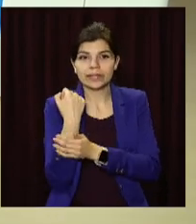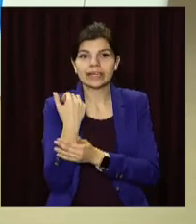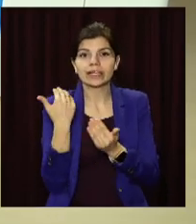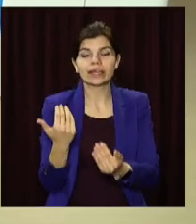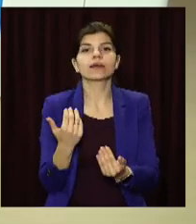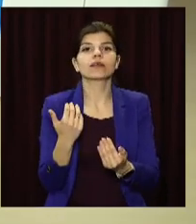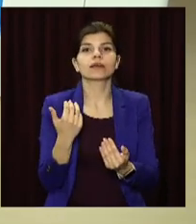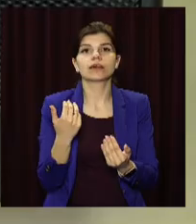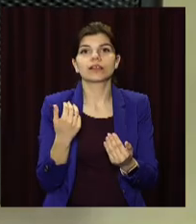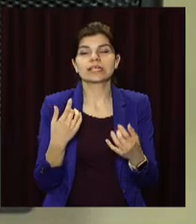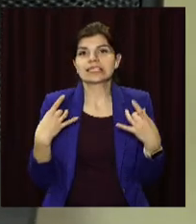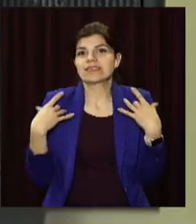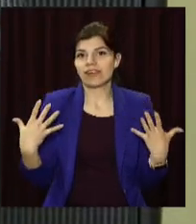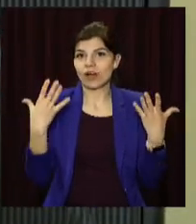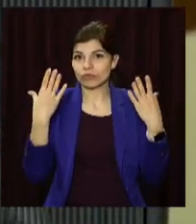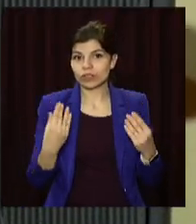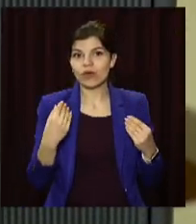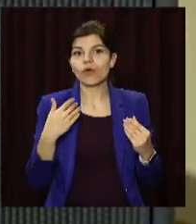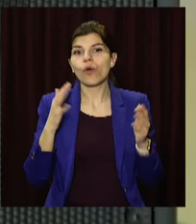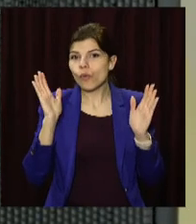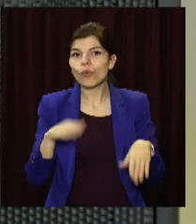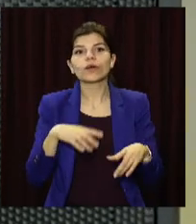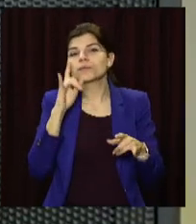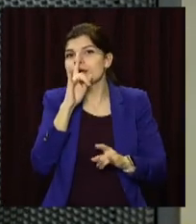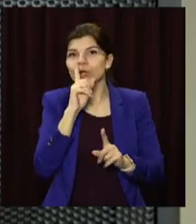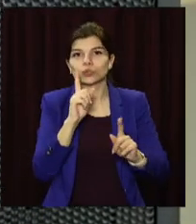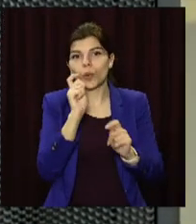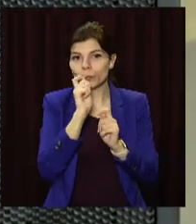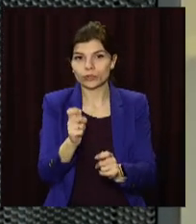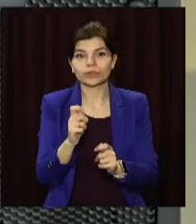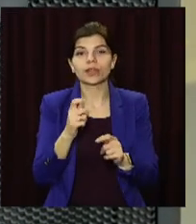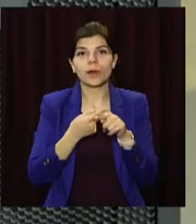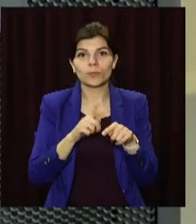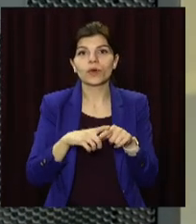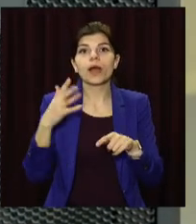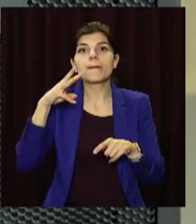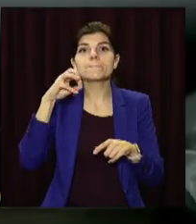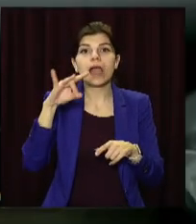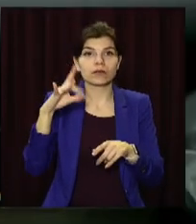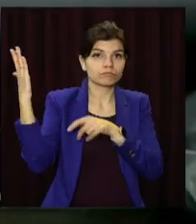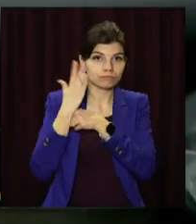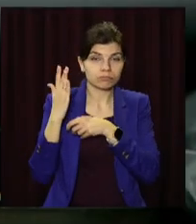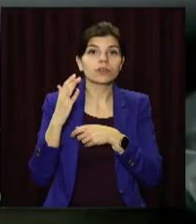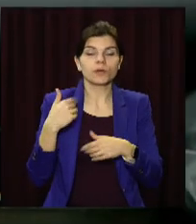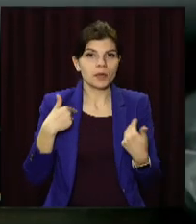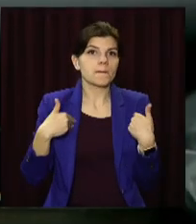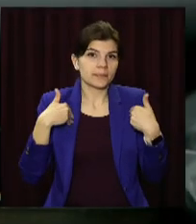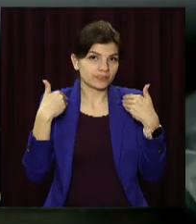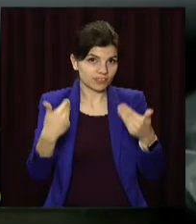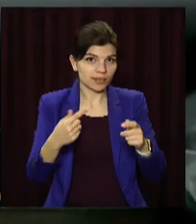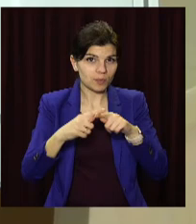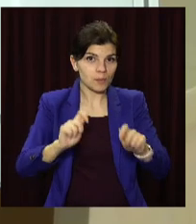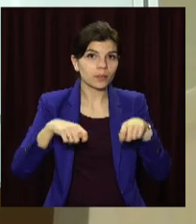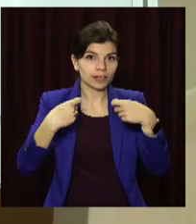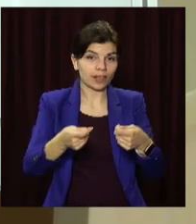такий святковий день, хоч якимись подарунками, тому за дорученням міського голови я їх привітала.